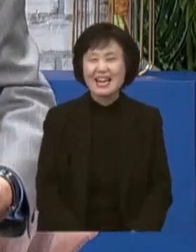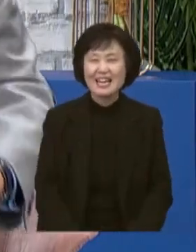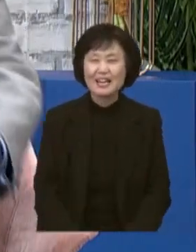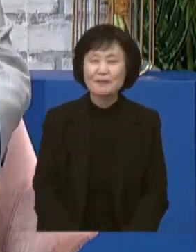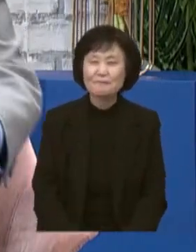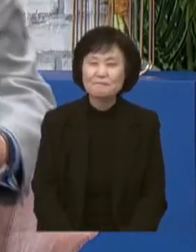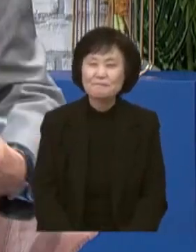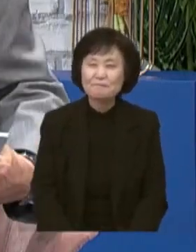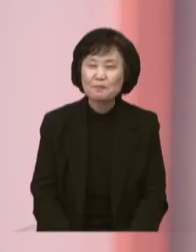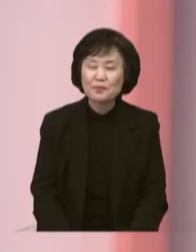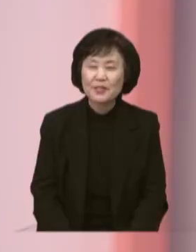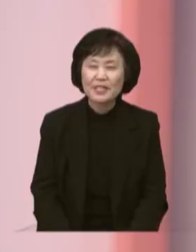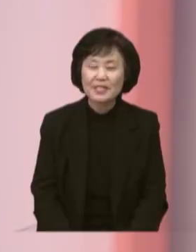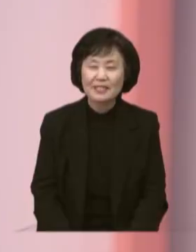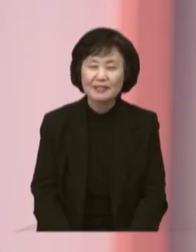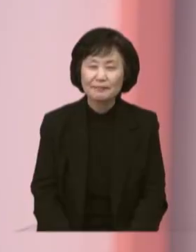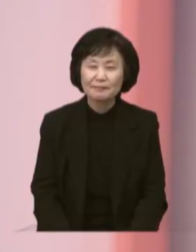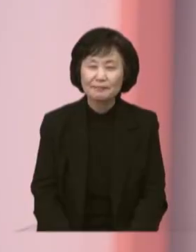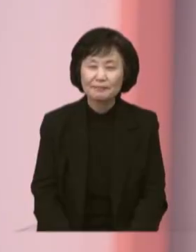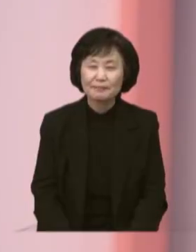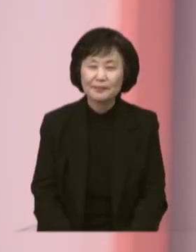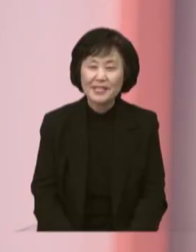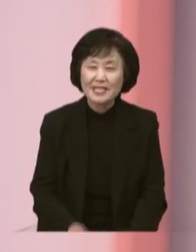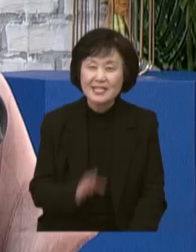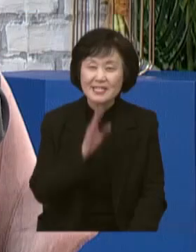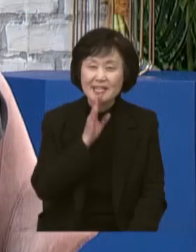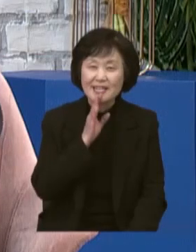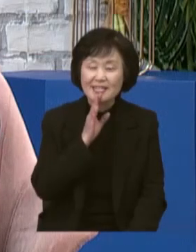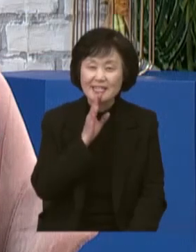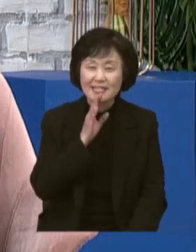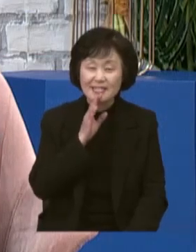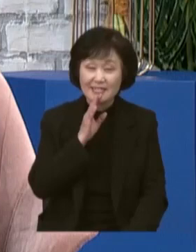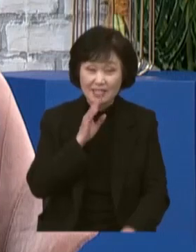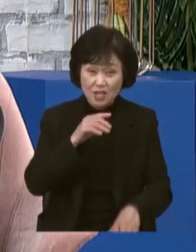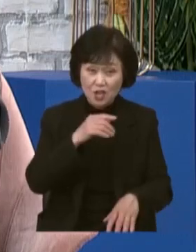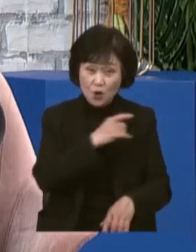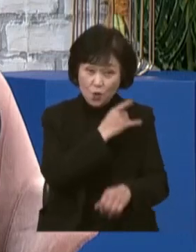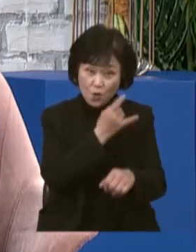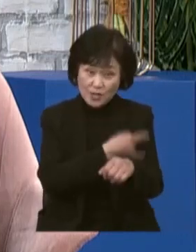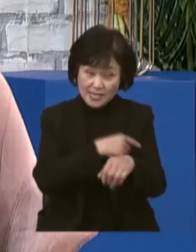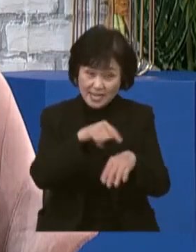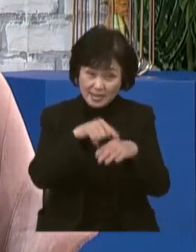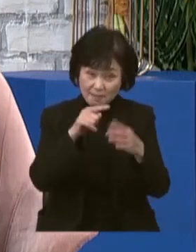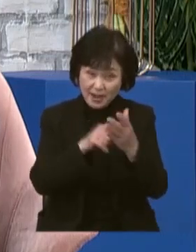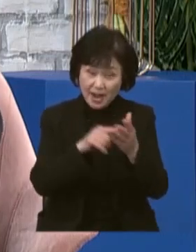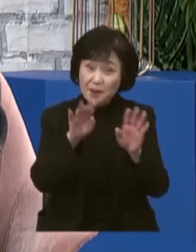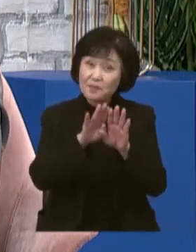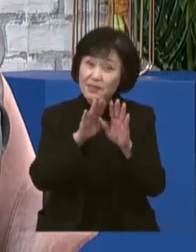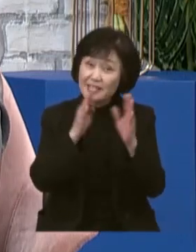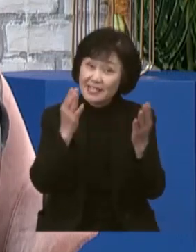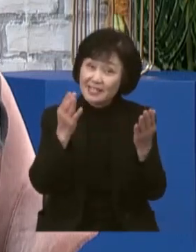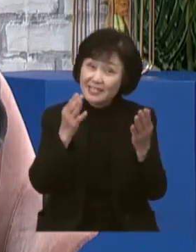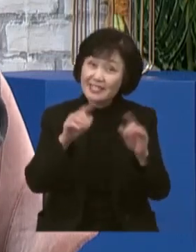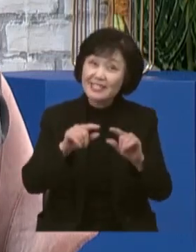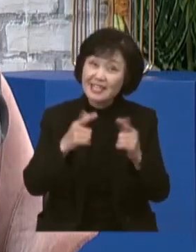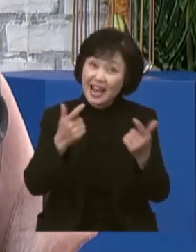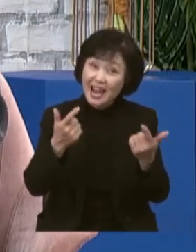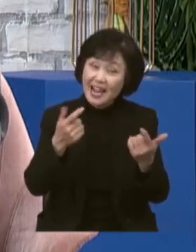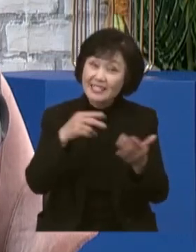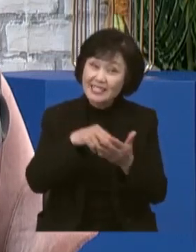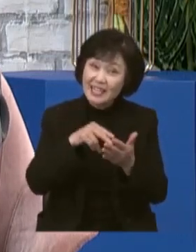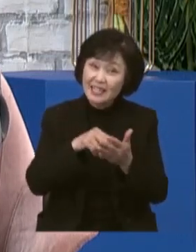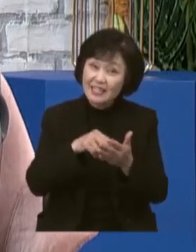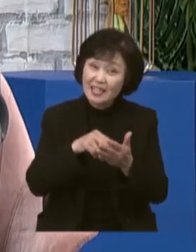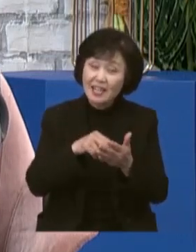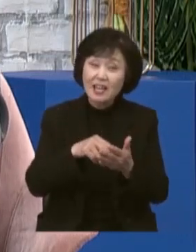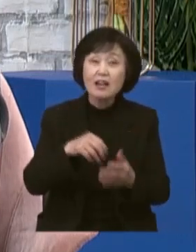하고 내 신발만 왔다 갔다 그렇지. 한 거야. 마당만 밟은 거야. 마당만. 아. 자, 그러다가 네. 오늘날 권사님이 되셨잖아요. 네. 이제 뜨거움이잖아요.